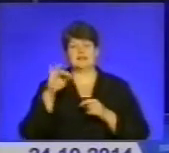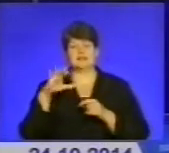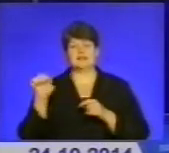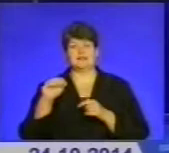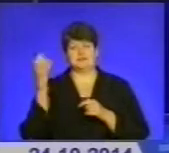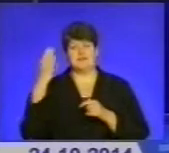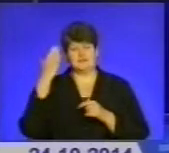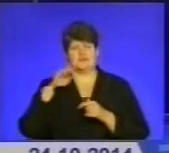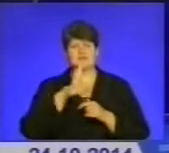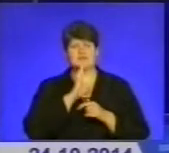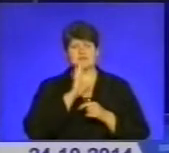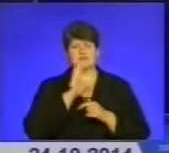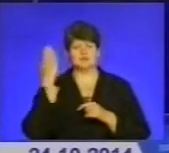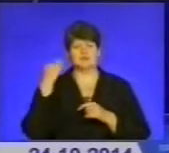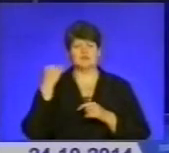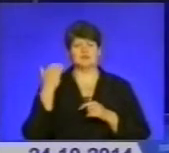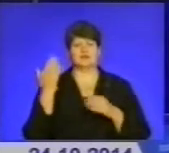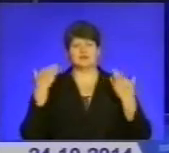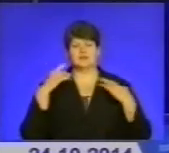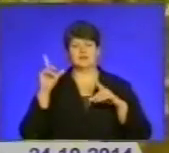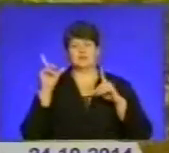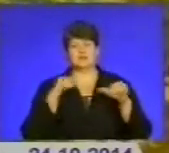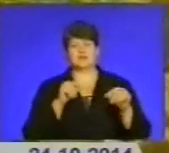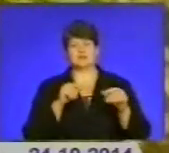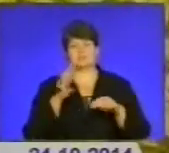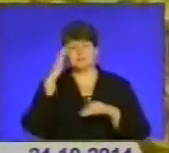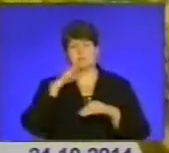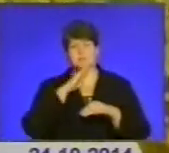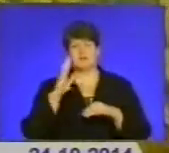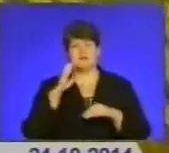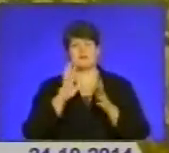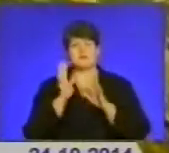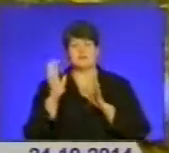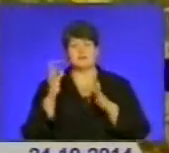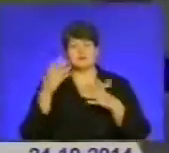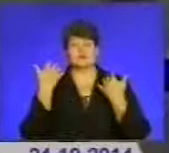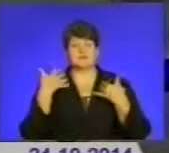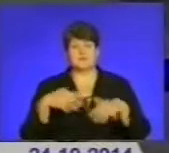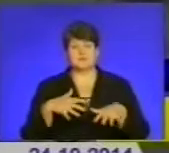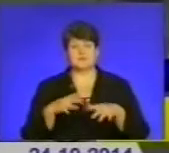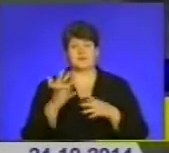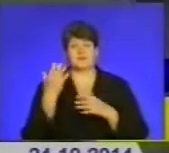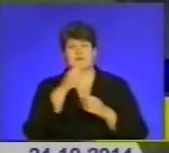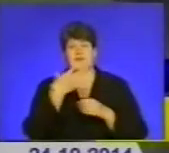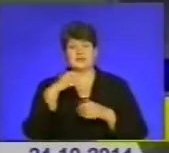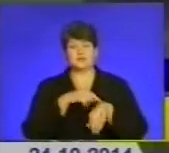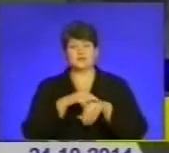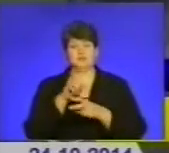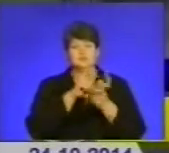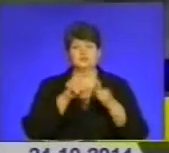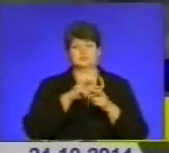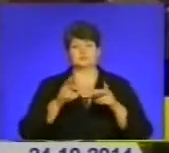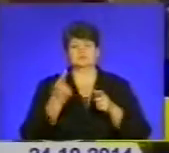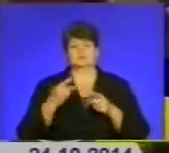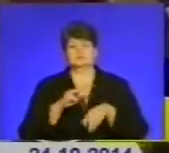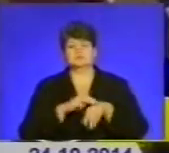минулими вихідними пішла з батьками в ліс та заблукала. Продовж 19 годин її розшукували правоохоронці, рятувальники та мешканці